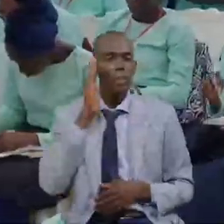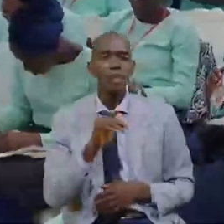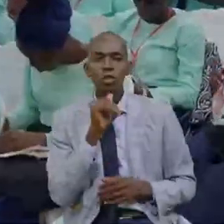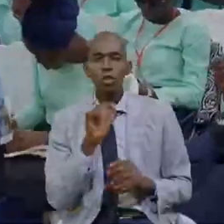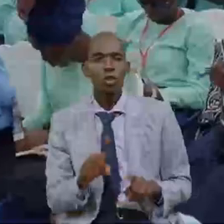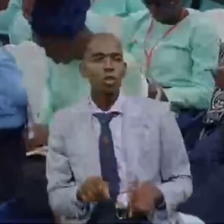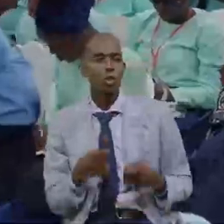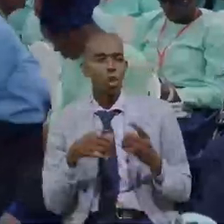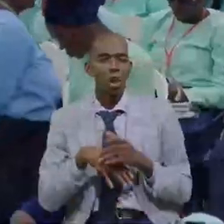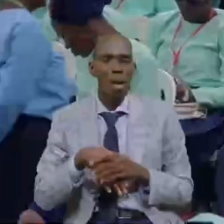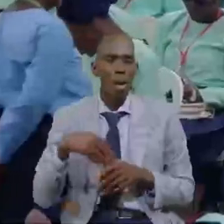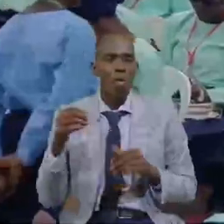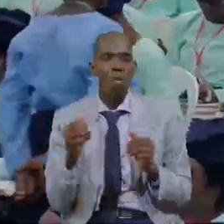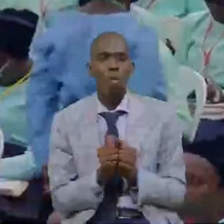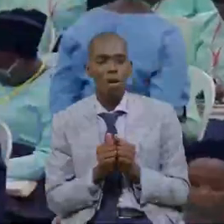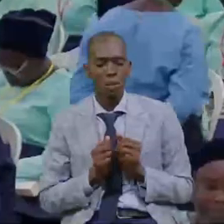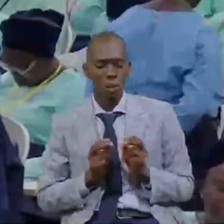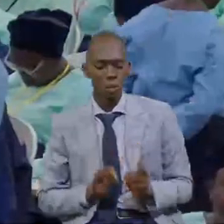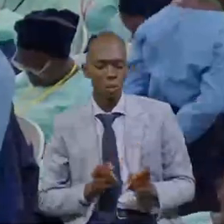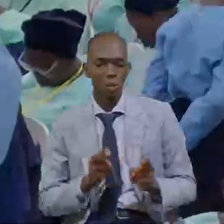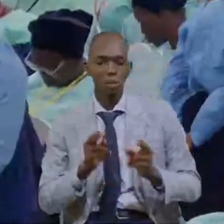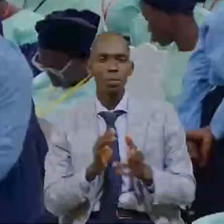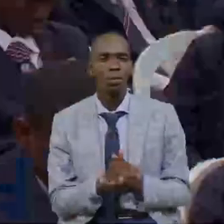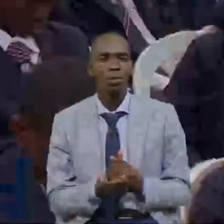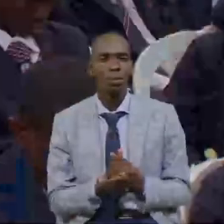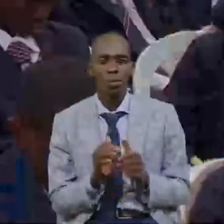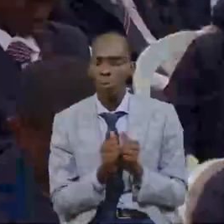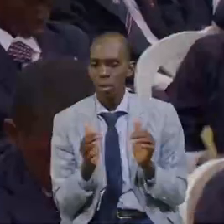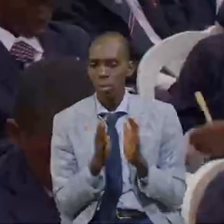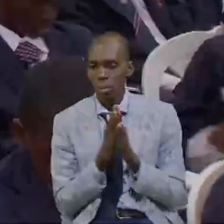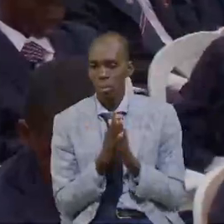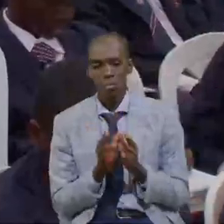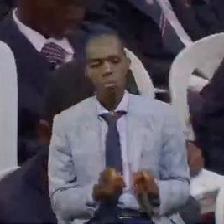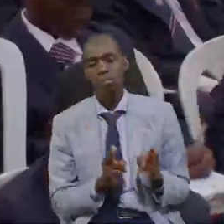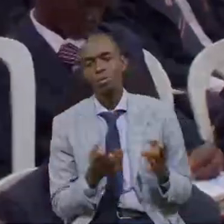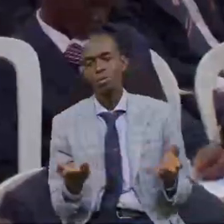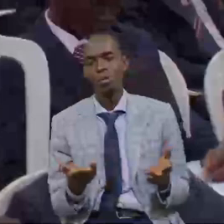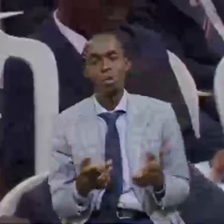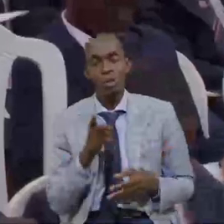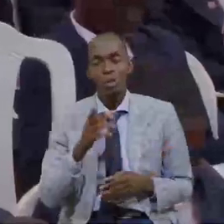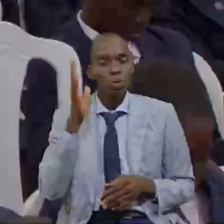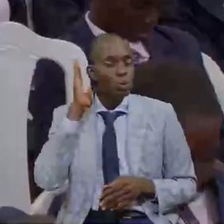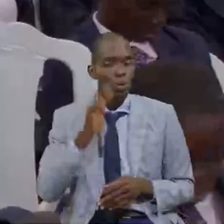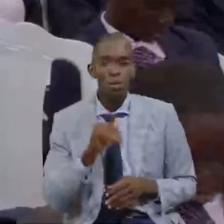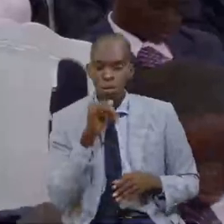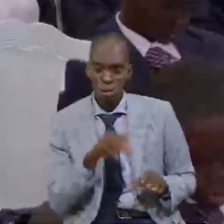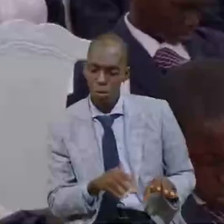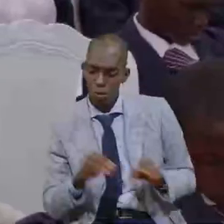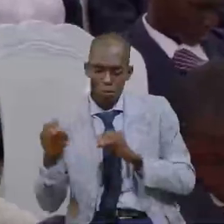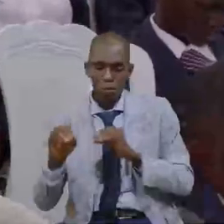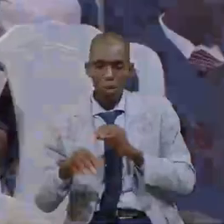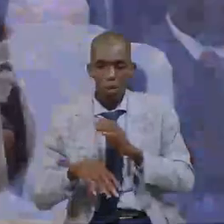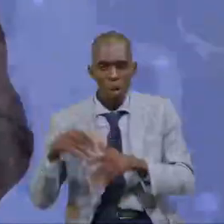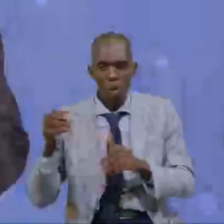ne sortez pas avec précipitation, ne partez pas en fuyant, n'allez pas